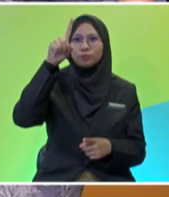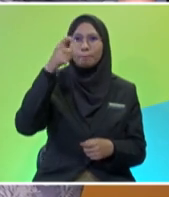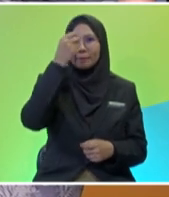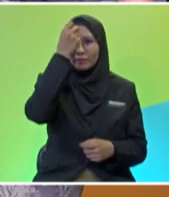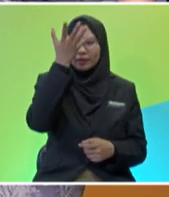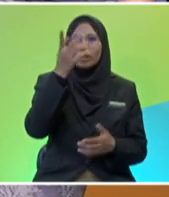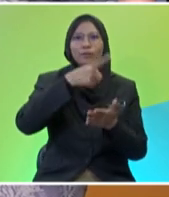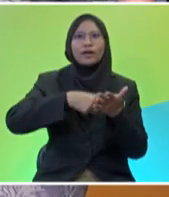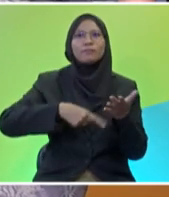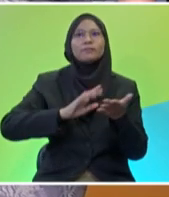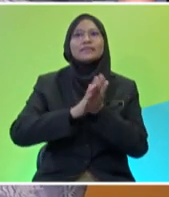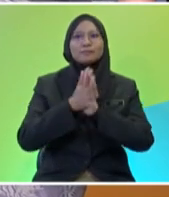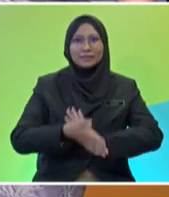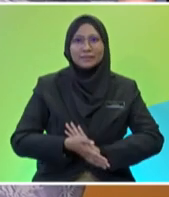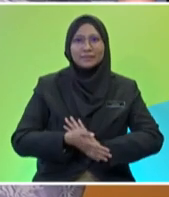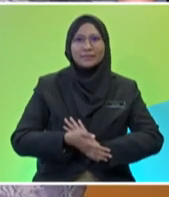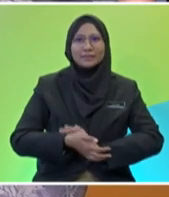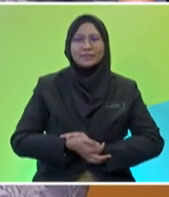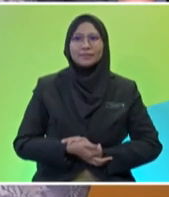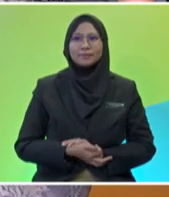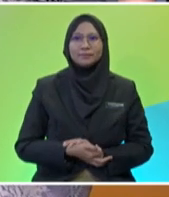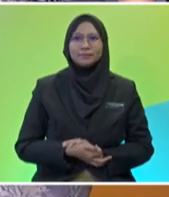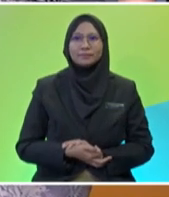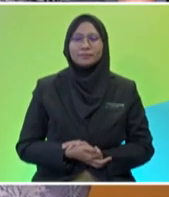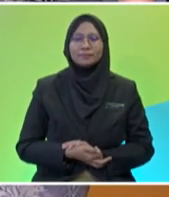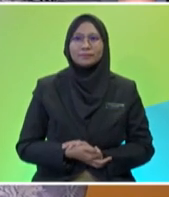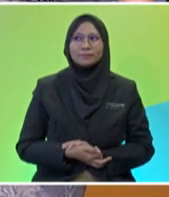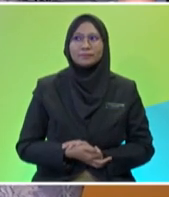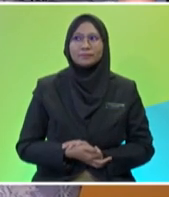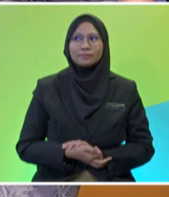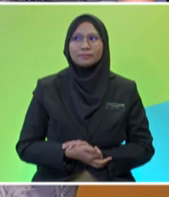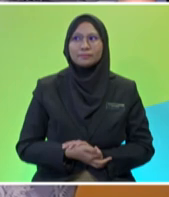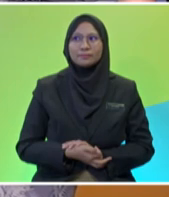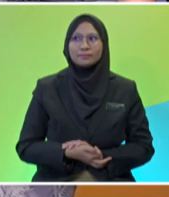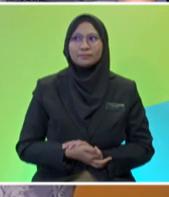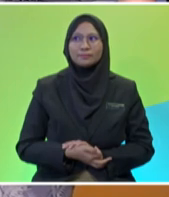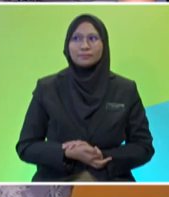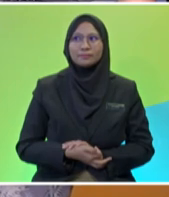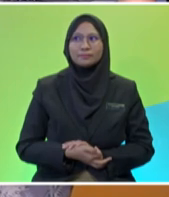seterusnya Oke ini adalah ada gambar